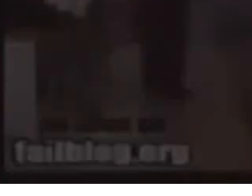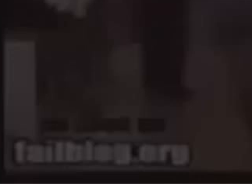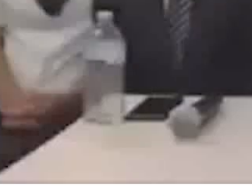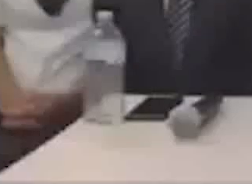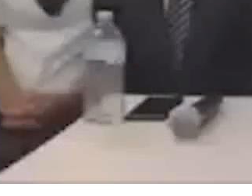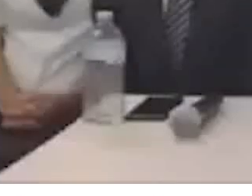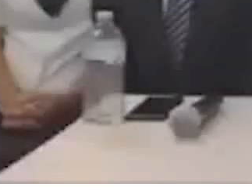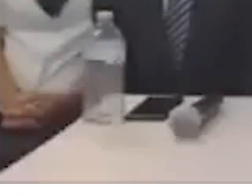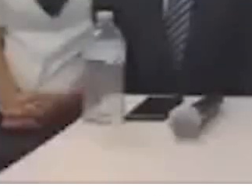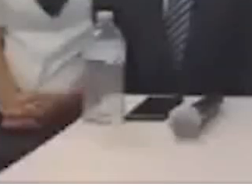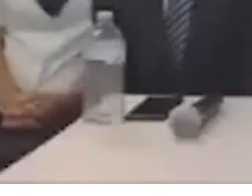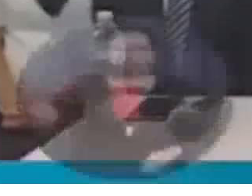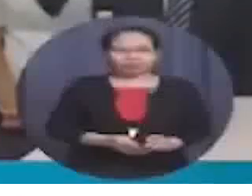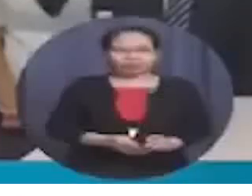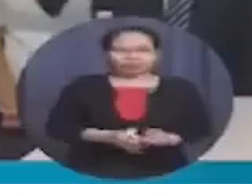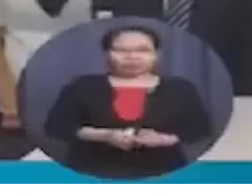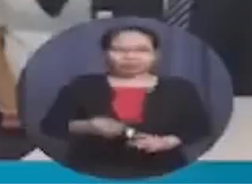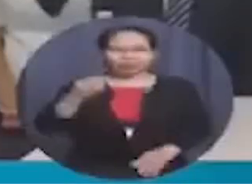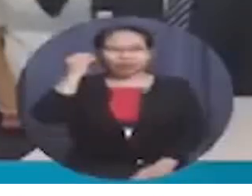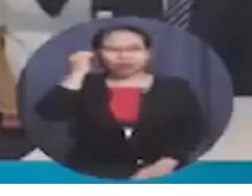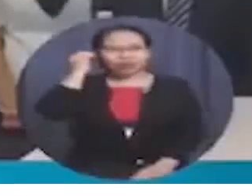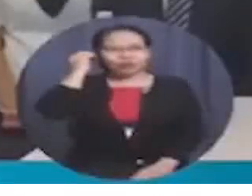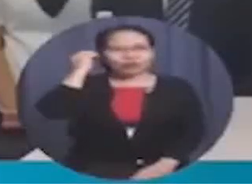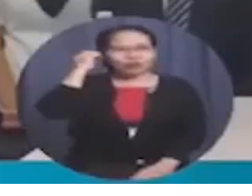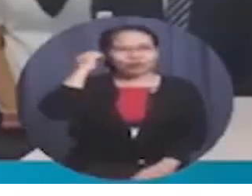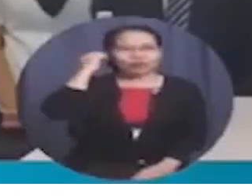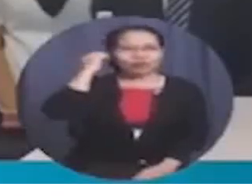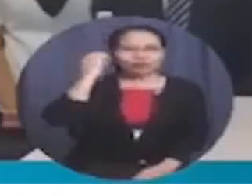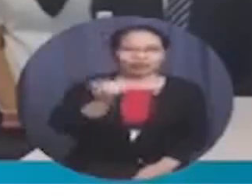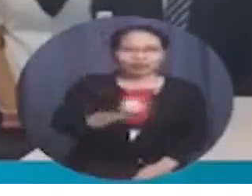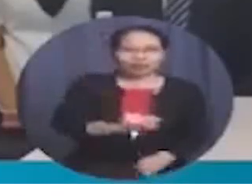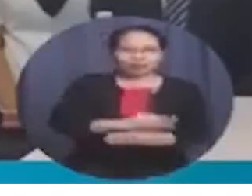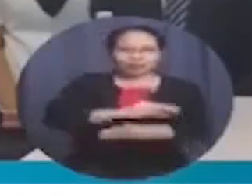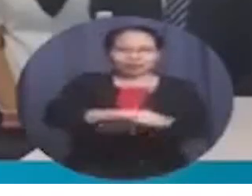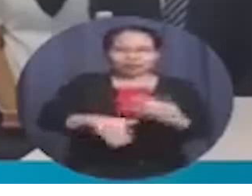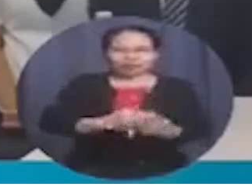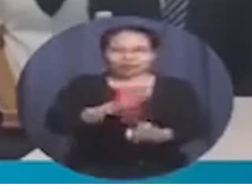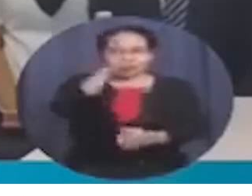mo, pasan-pasan, pinagpasan nyo pa naman, matanda na. Eh, siyempre, kumakabyus na